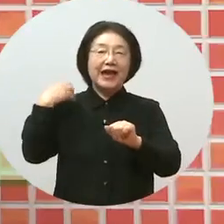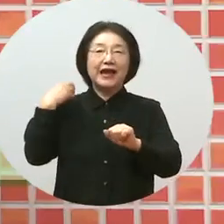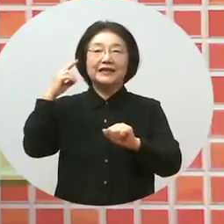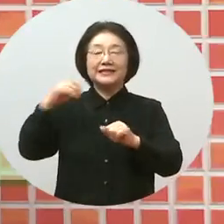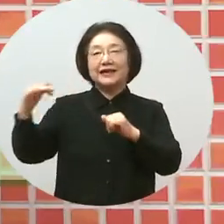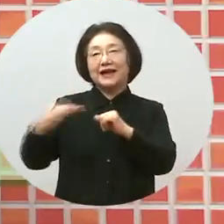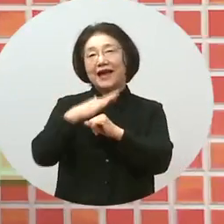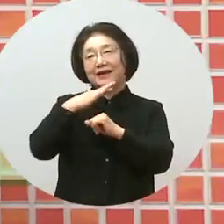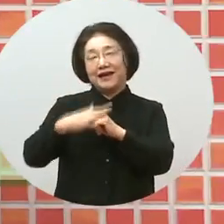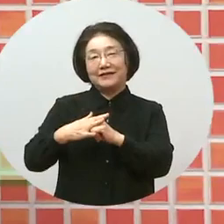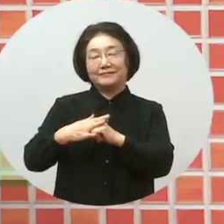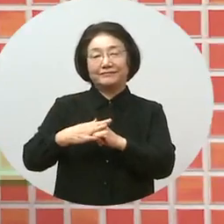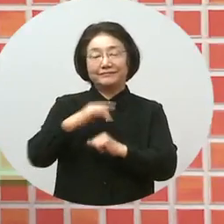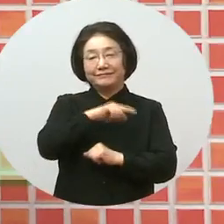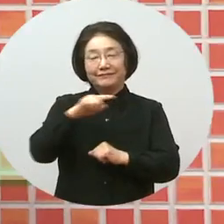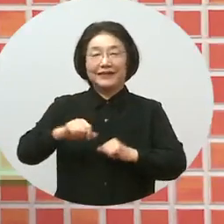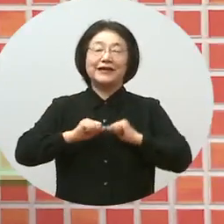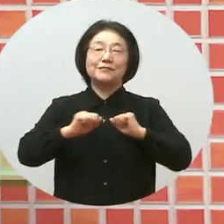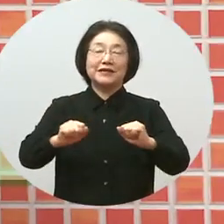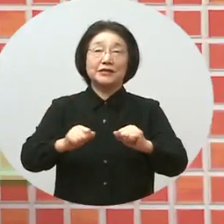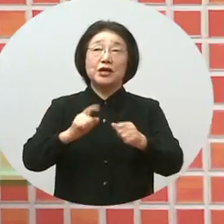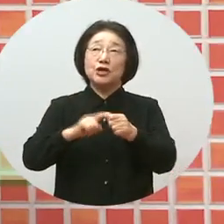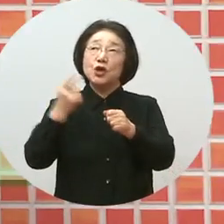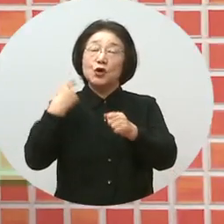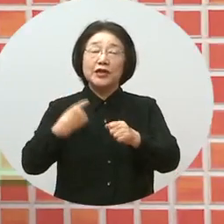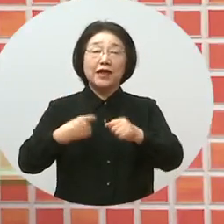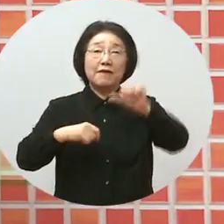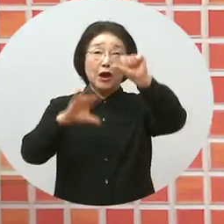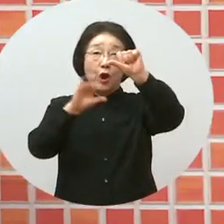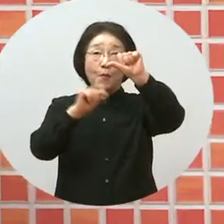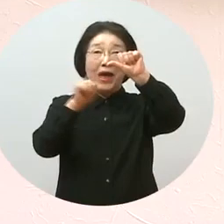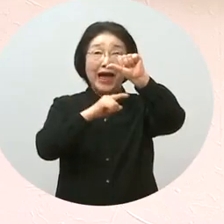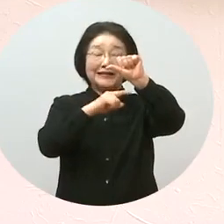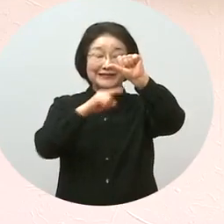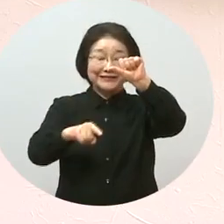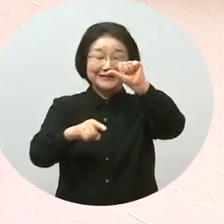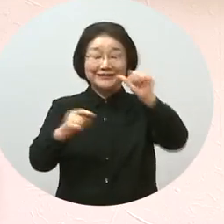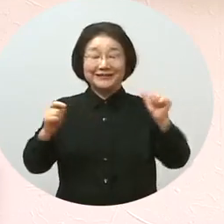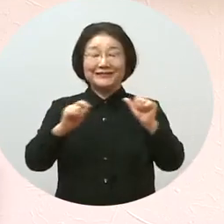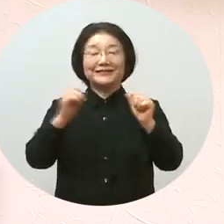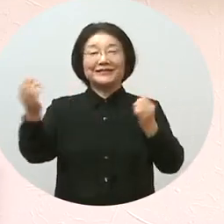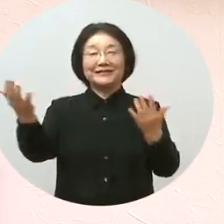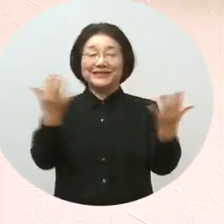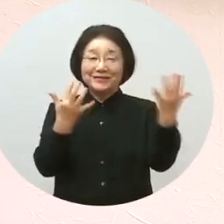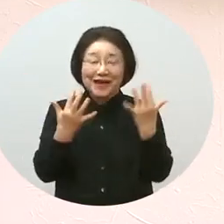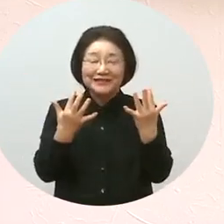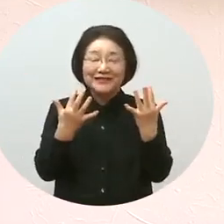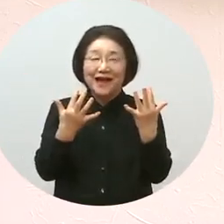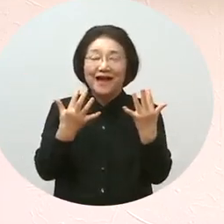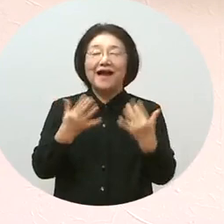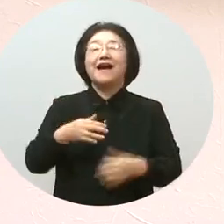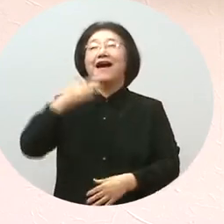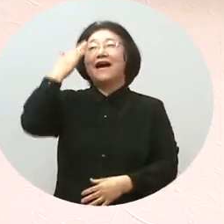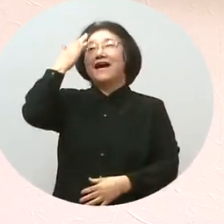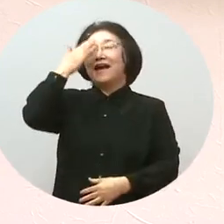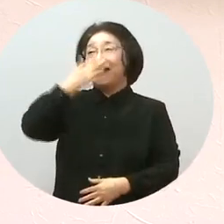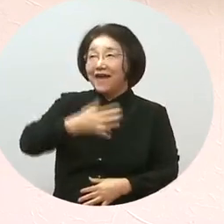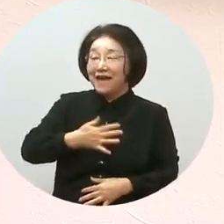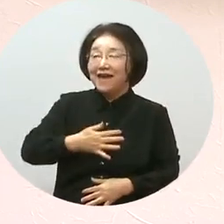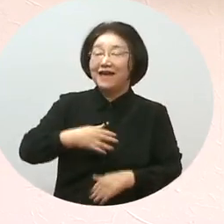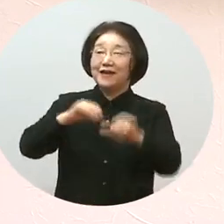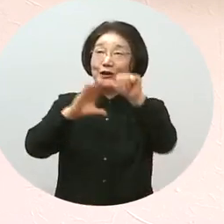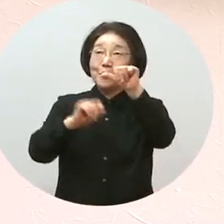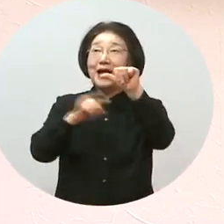昨年は天候にも恵まれまして5万人の方にご来場いただきました。 5万人、はい、やっぱり人気のイベントなんです